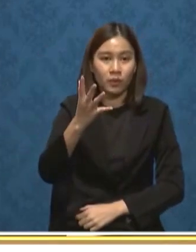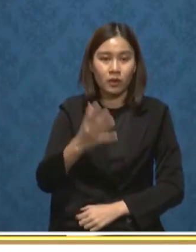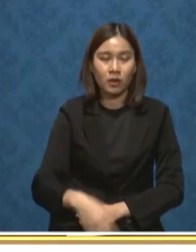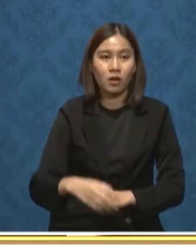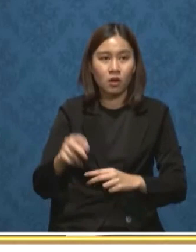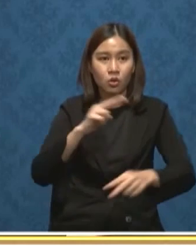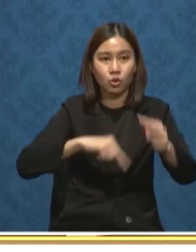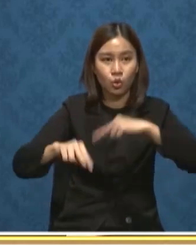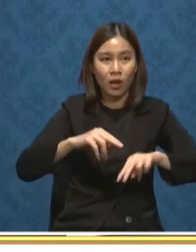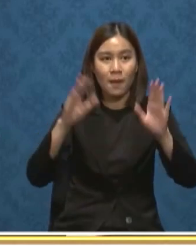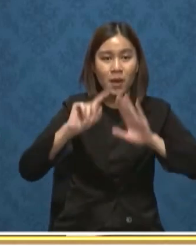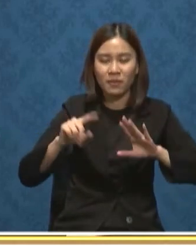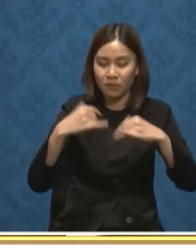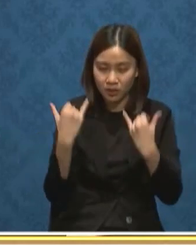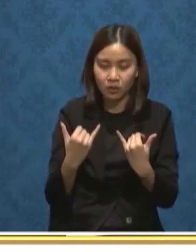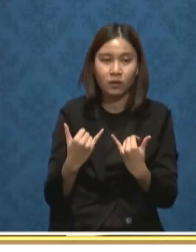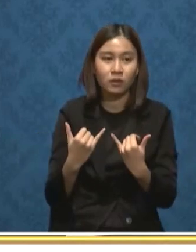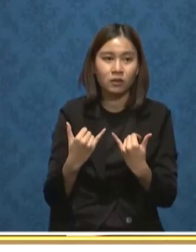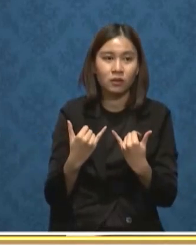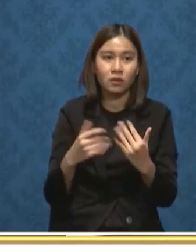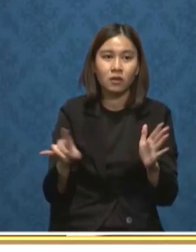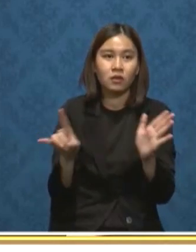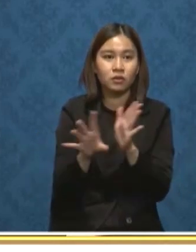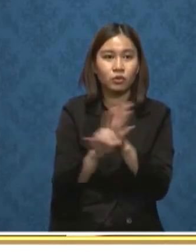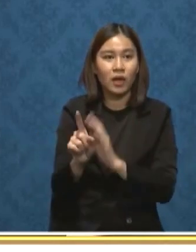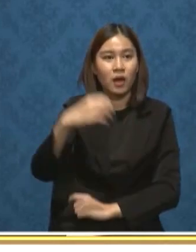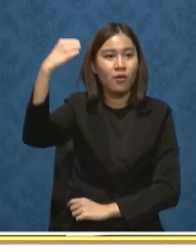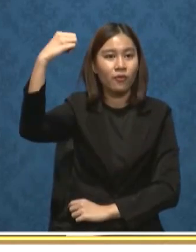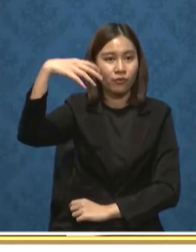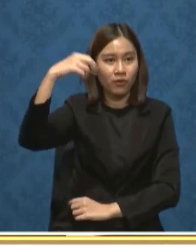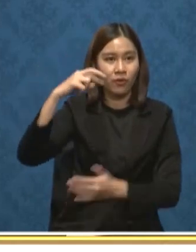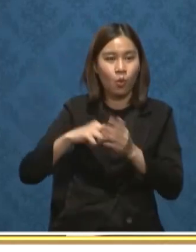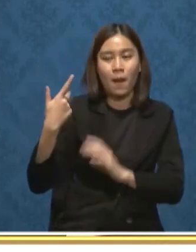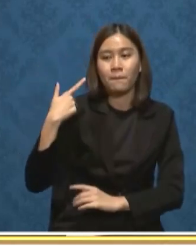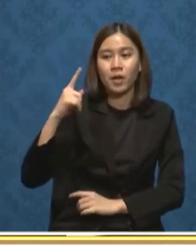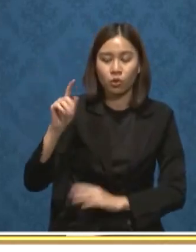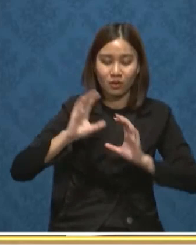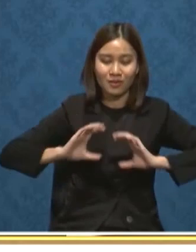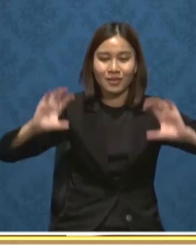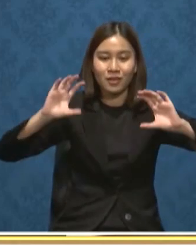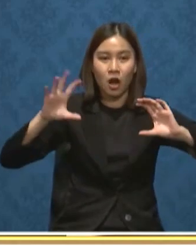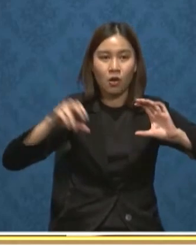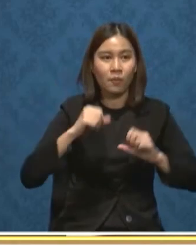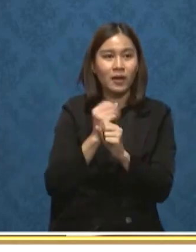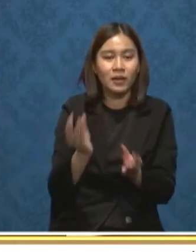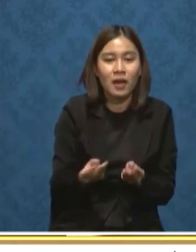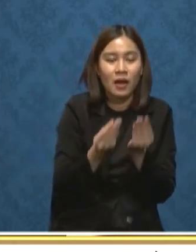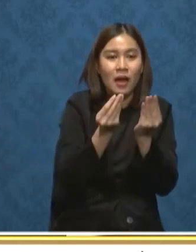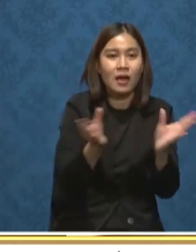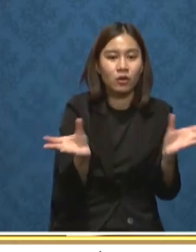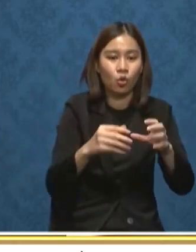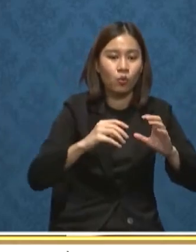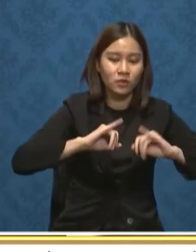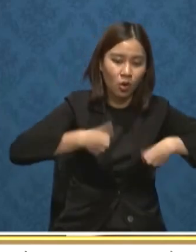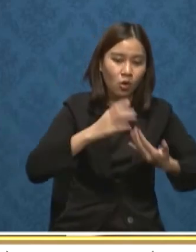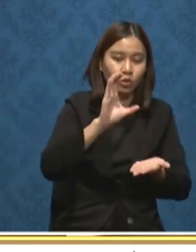กำกับแบบที่เป็นอยู่เนี่ยสุดท้ายไฟาจะกายเป็แลงผลประโยชน์ที่รัฒเอาไปประเคนให้กับกลุมใน